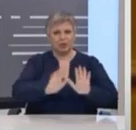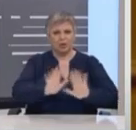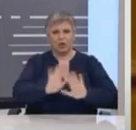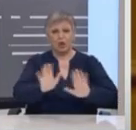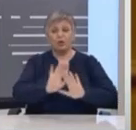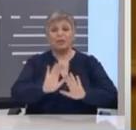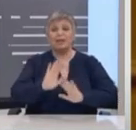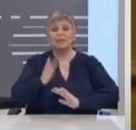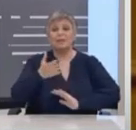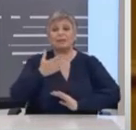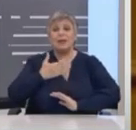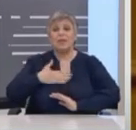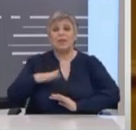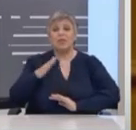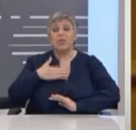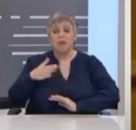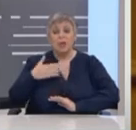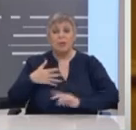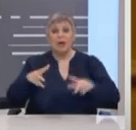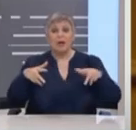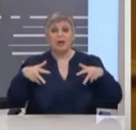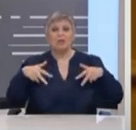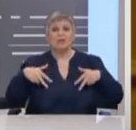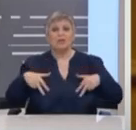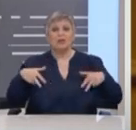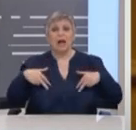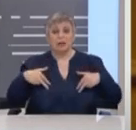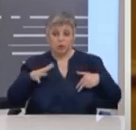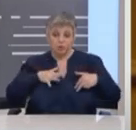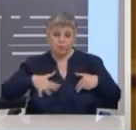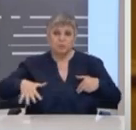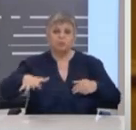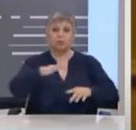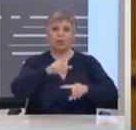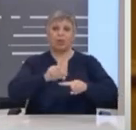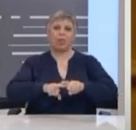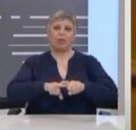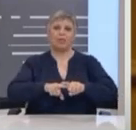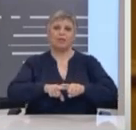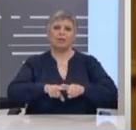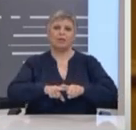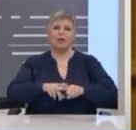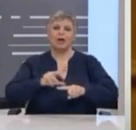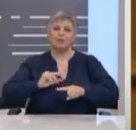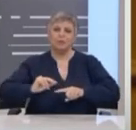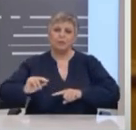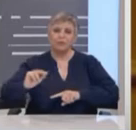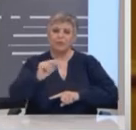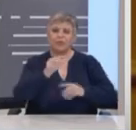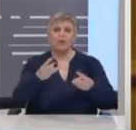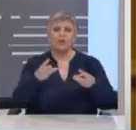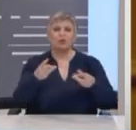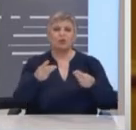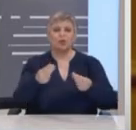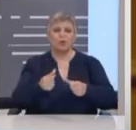σύμπτωση απόψεων για τη θέση και στάση της χώρας, επαναλαμβάνω, σε ένα κρίσιμο εθνικό θέμα, μια ευρεία σύμπτωση που θα